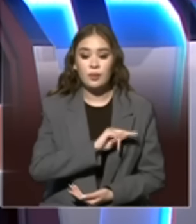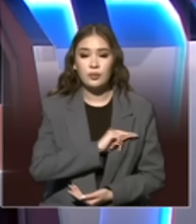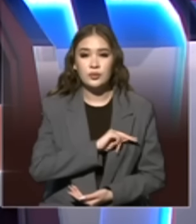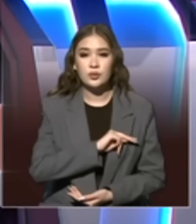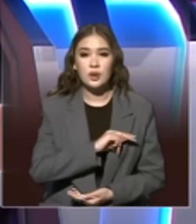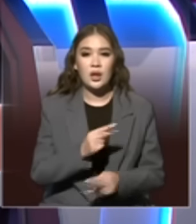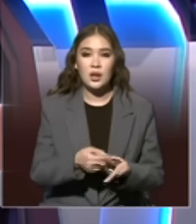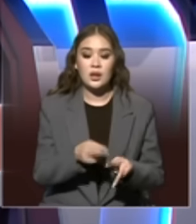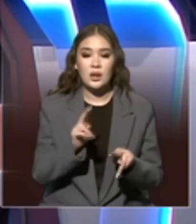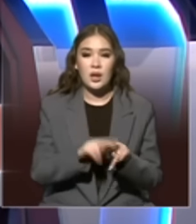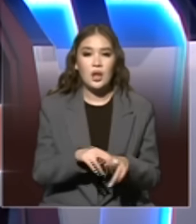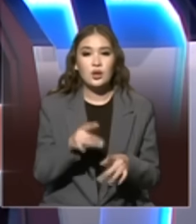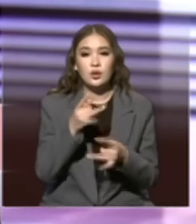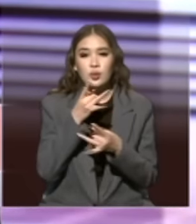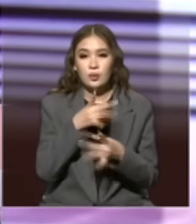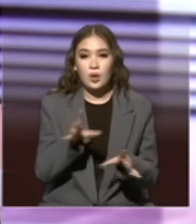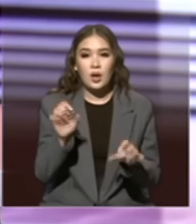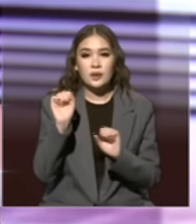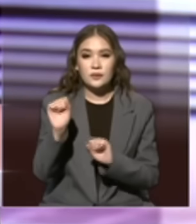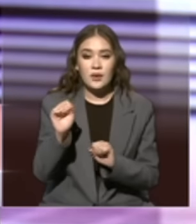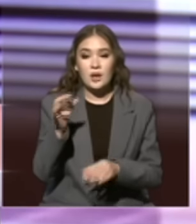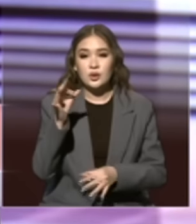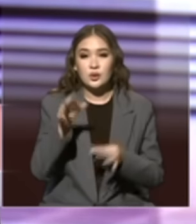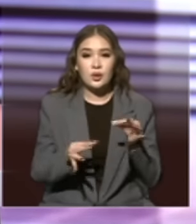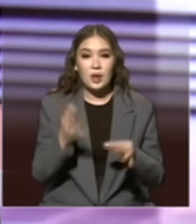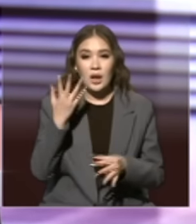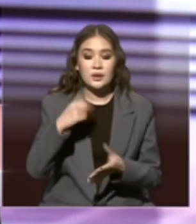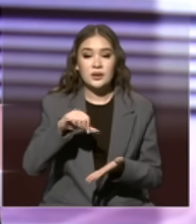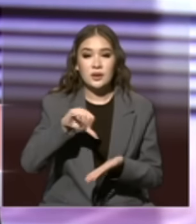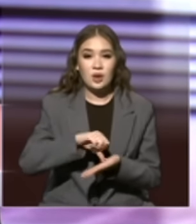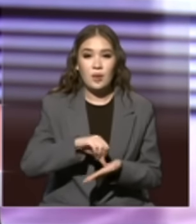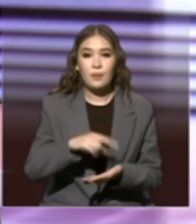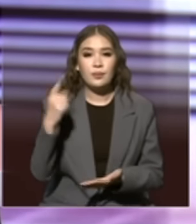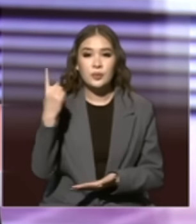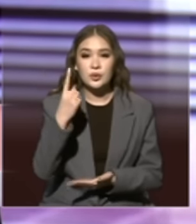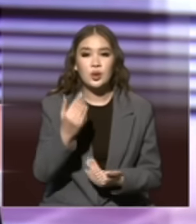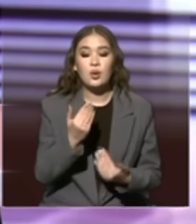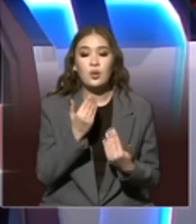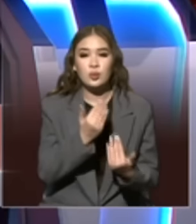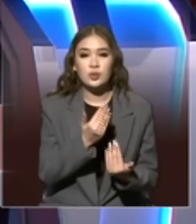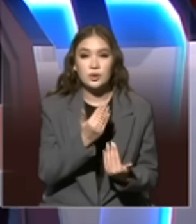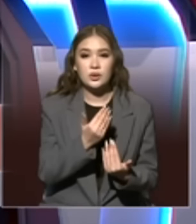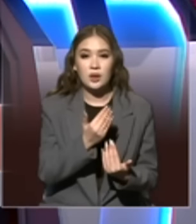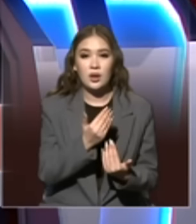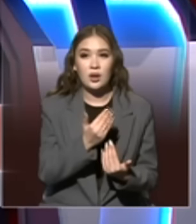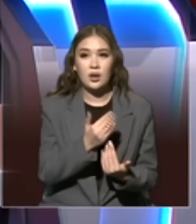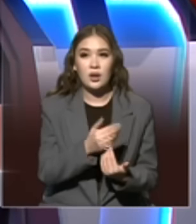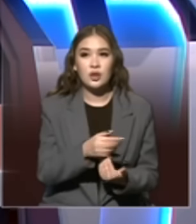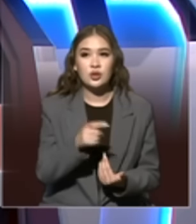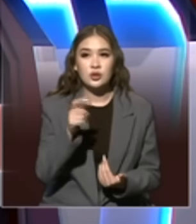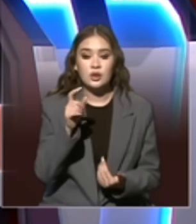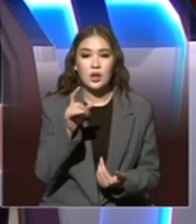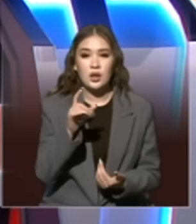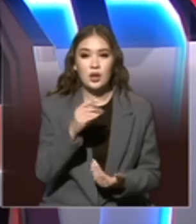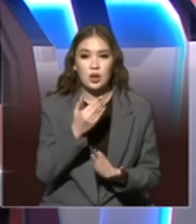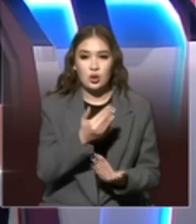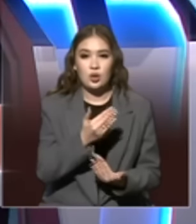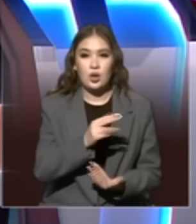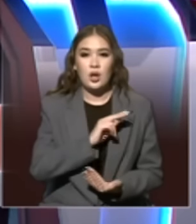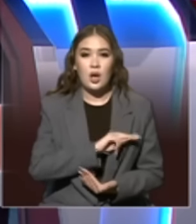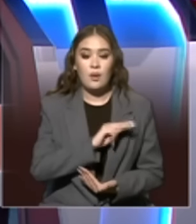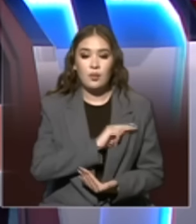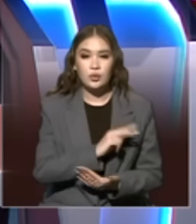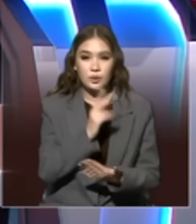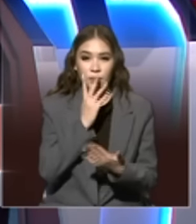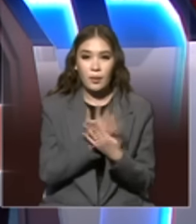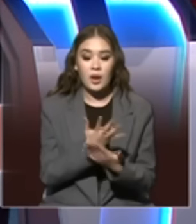ойлаймын, кез келген адвокат сот процесіне қатысқанда біріншіден оның ол жерде арыждағы репутациясы жоғары рөлде тұрады.